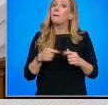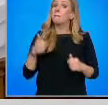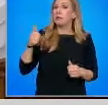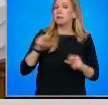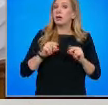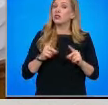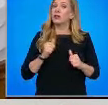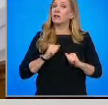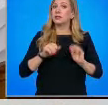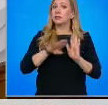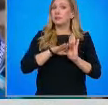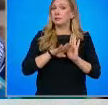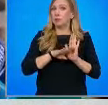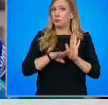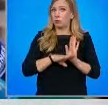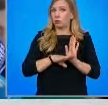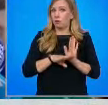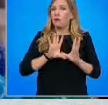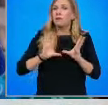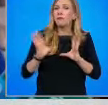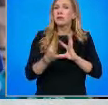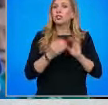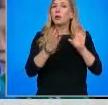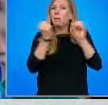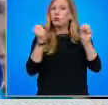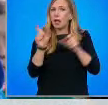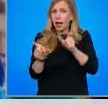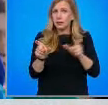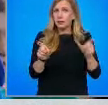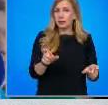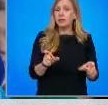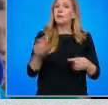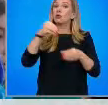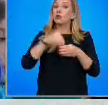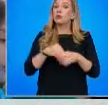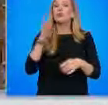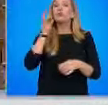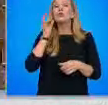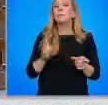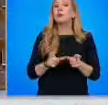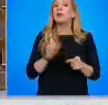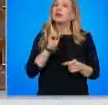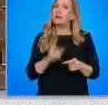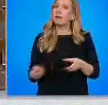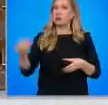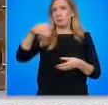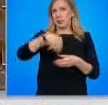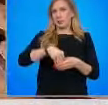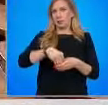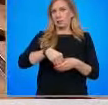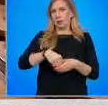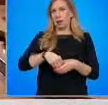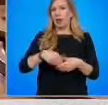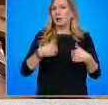трябва да се спазва държавния протокол. Всички посланици, включително и госпожа Митрофанова, трябва да присъстват. Нашите мотиви са, че